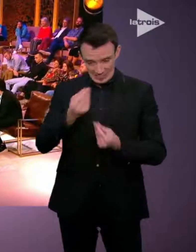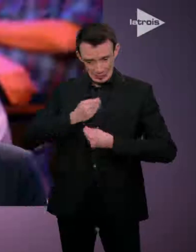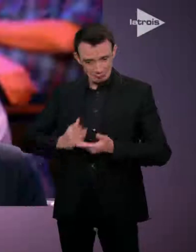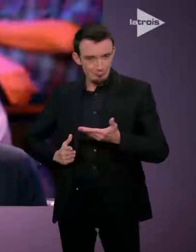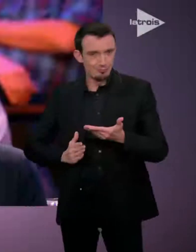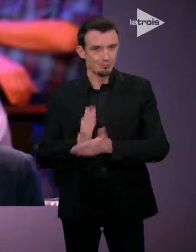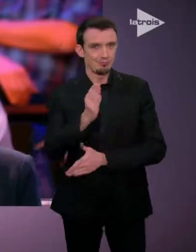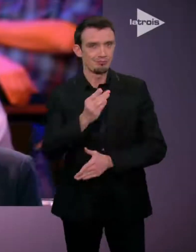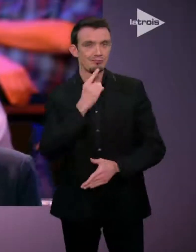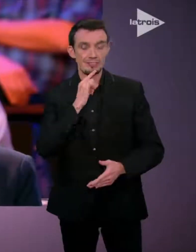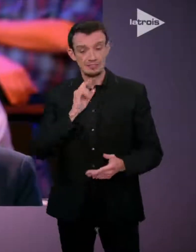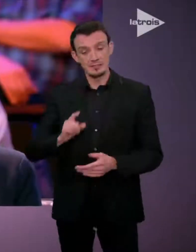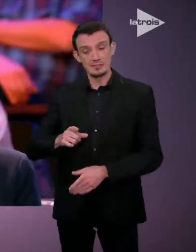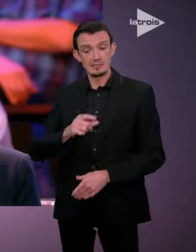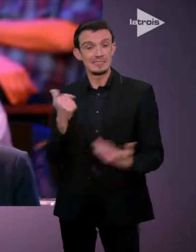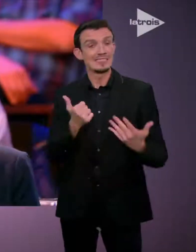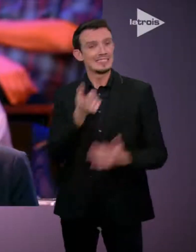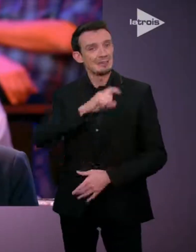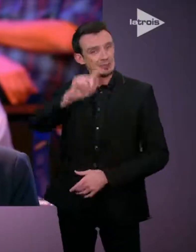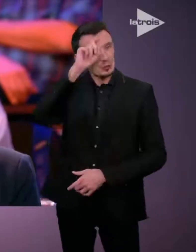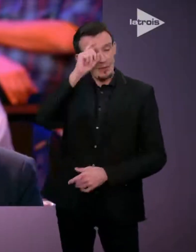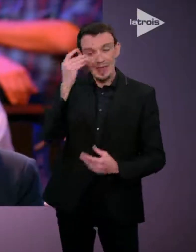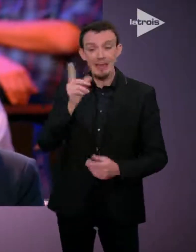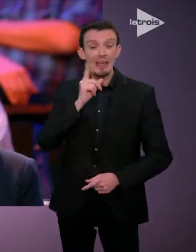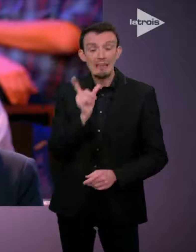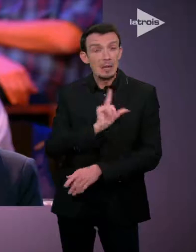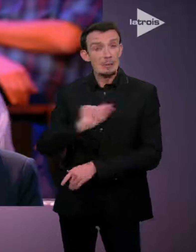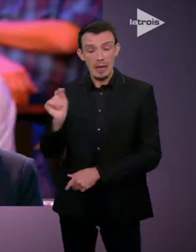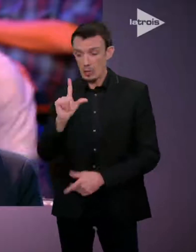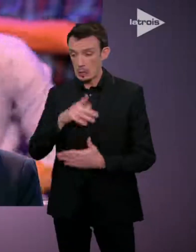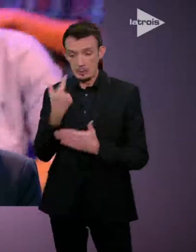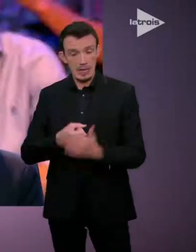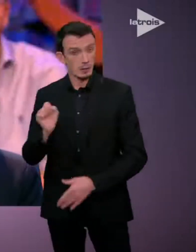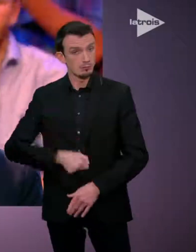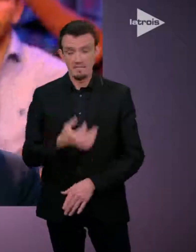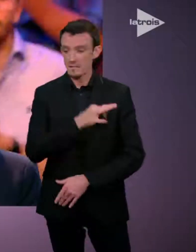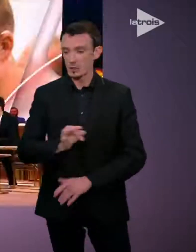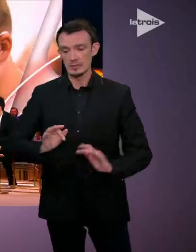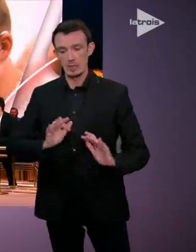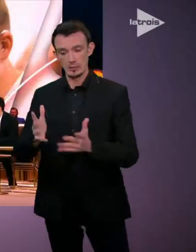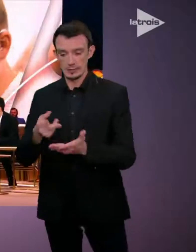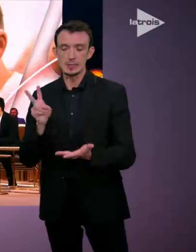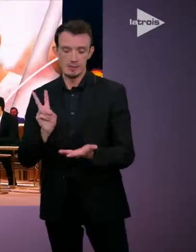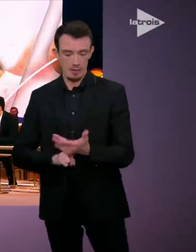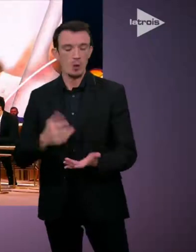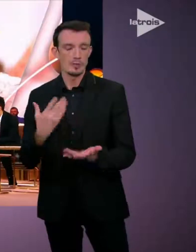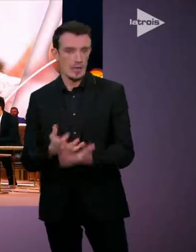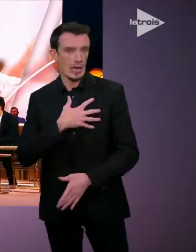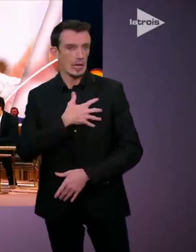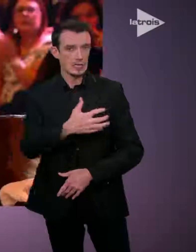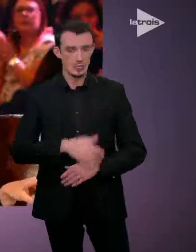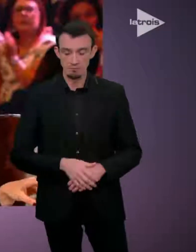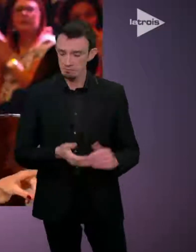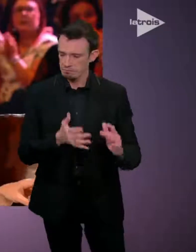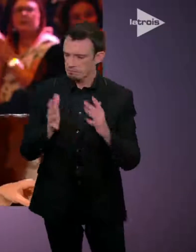bilingue français langue des signes. Et ça pour nous c'est vraiment une richesse. On peut l'applaudir. Combien d'enfants bénéficient de ce projet chaque